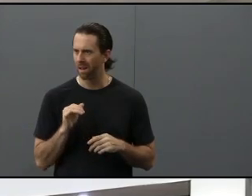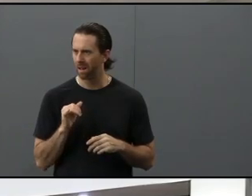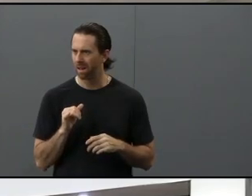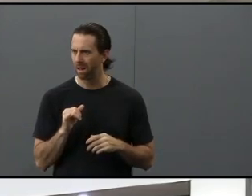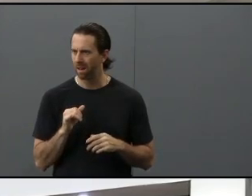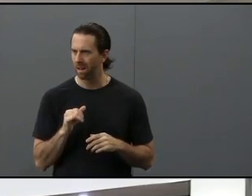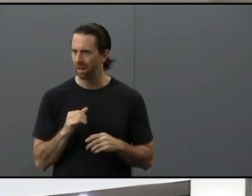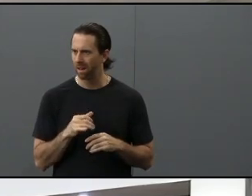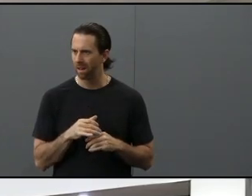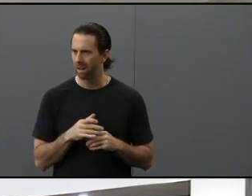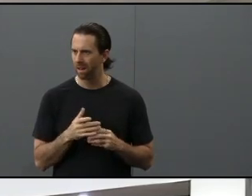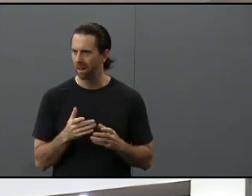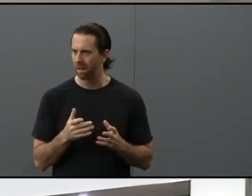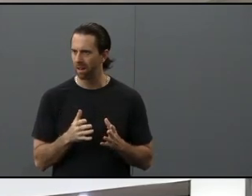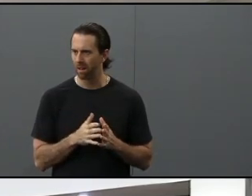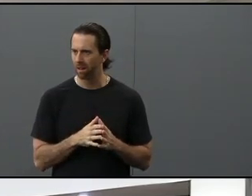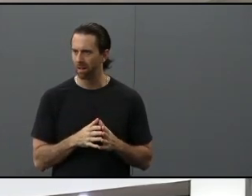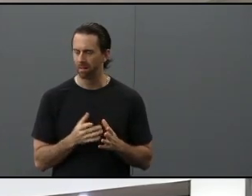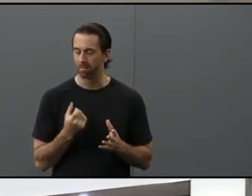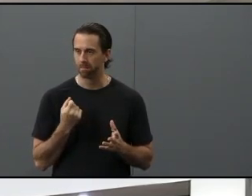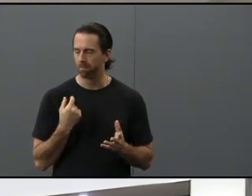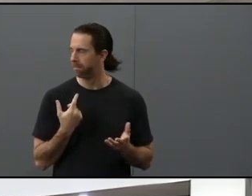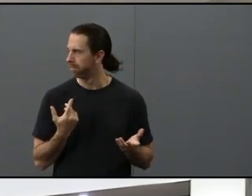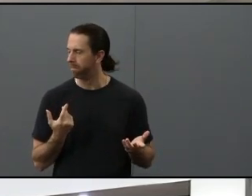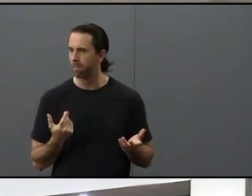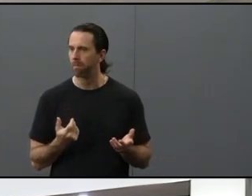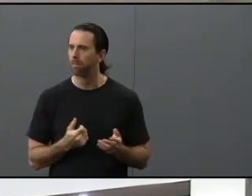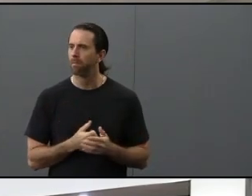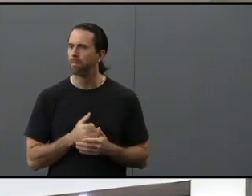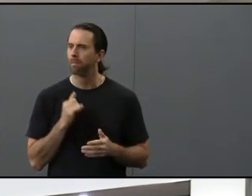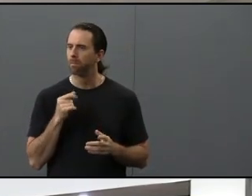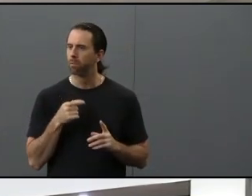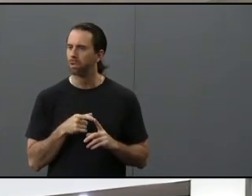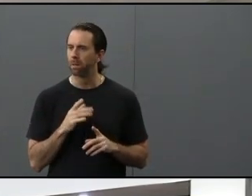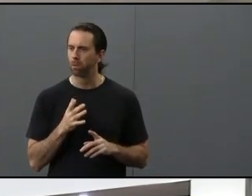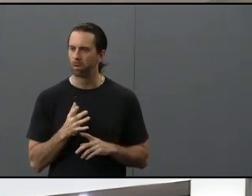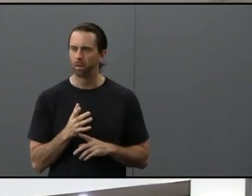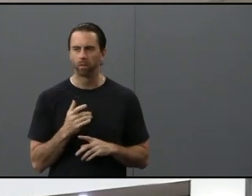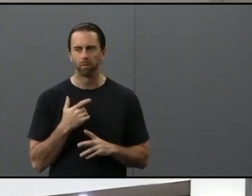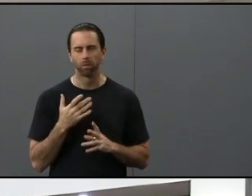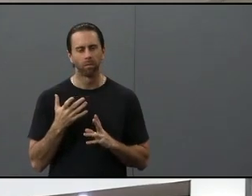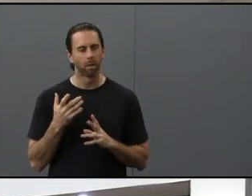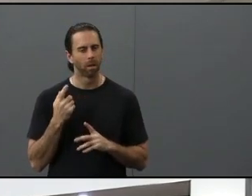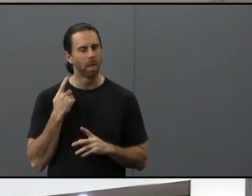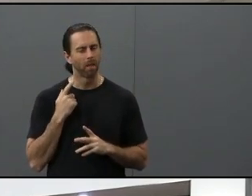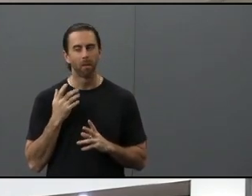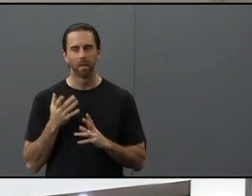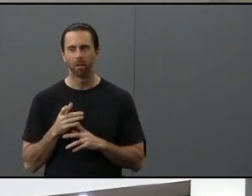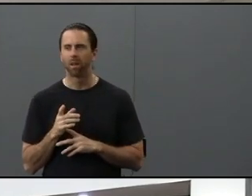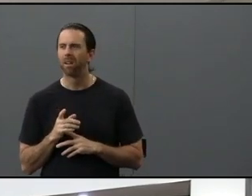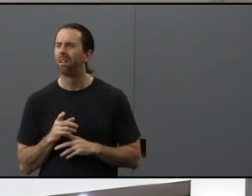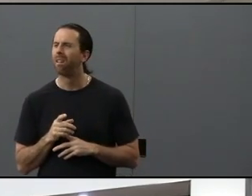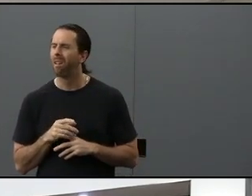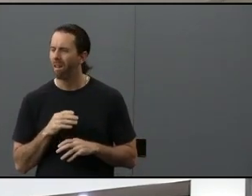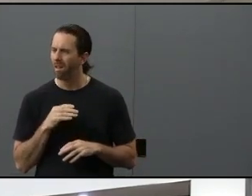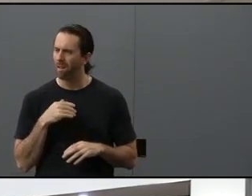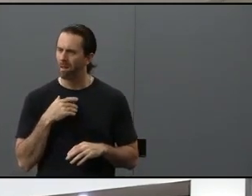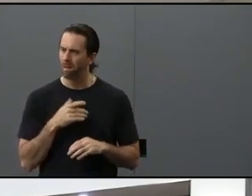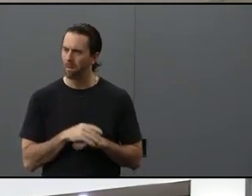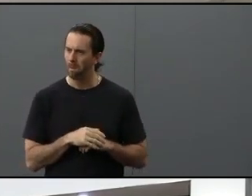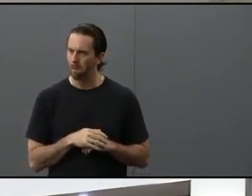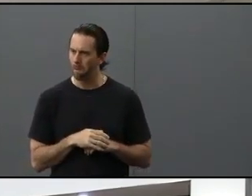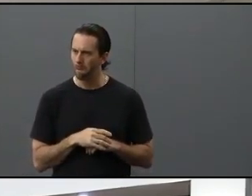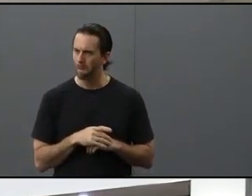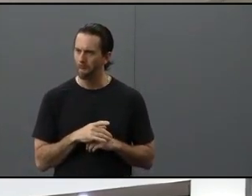savoir quoi l'extraordinaire exactement vousvez 5 minutes le but oui c'est ça je tiens sur une bonne note